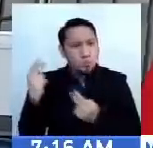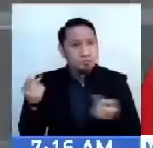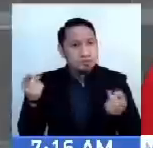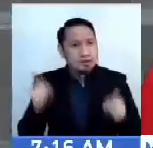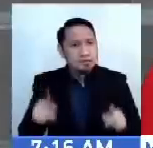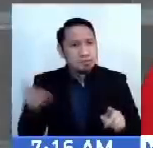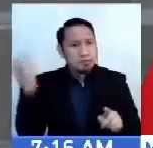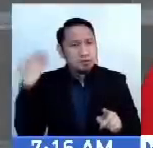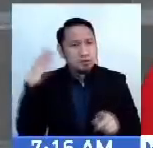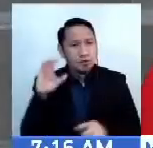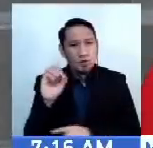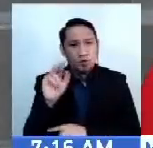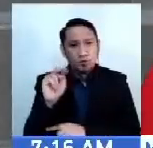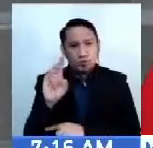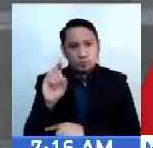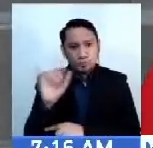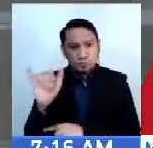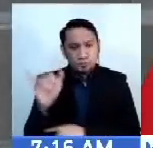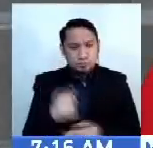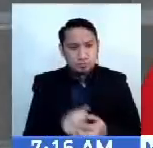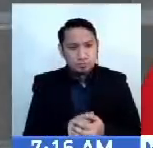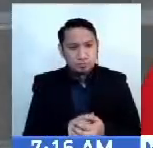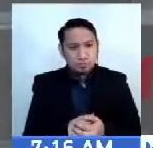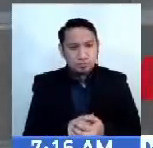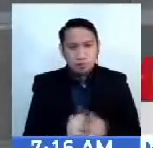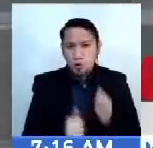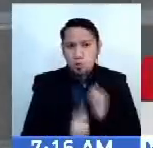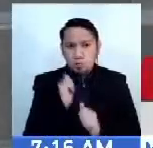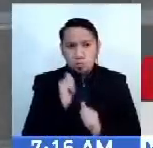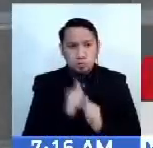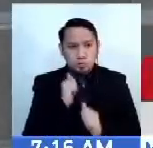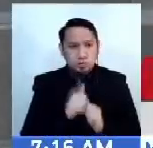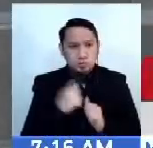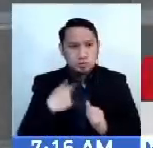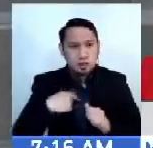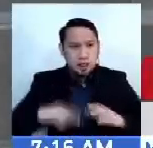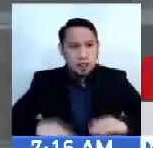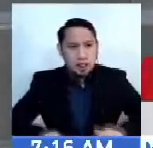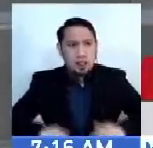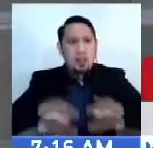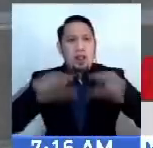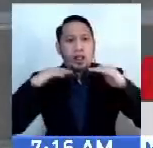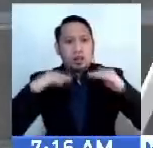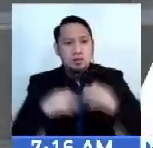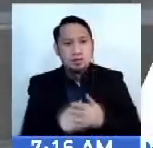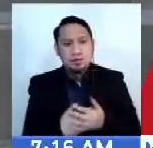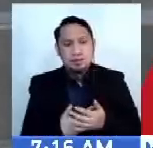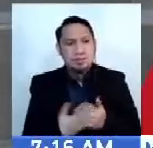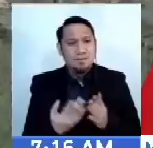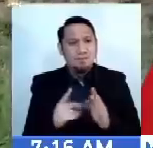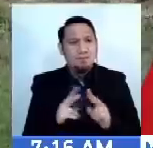Ondoy. Muntik na kaming nalunod. Malalim eh.